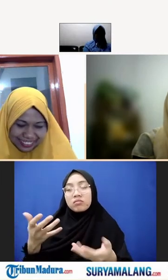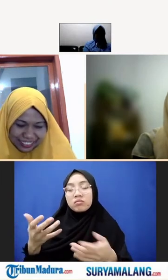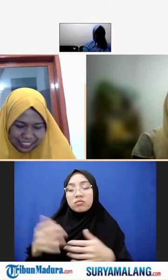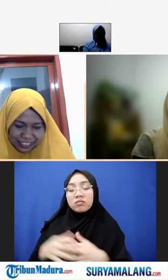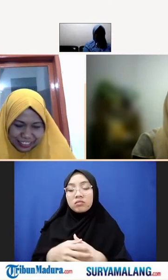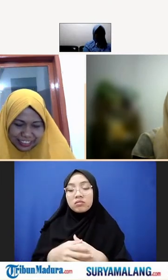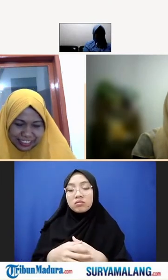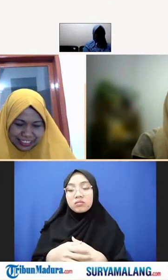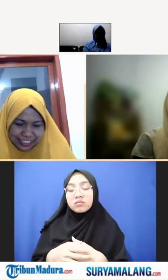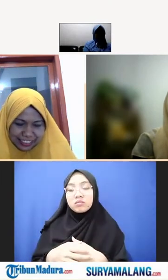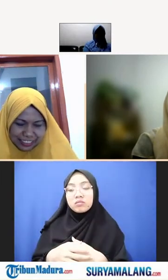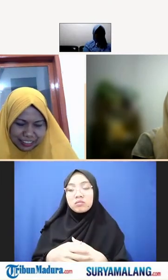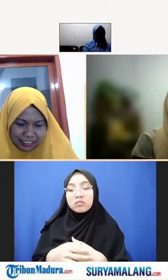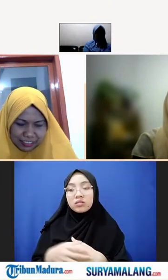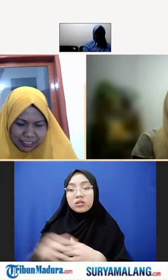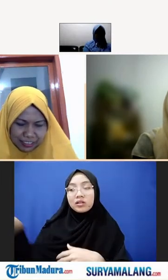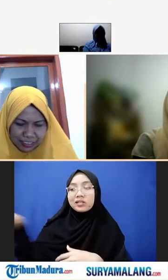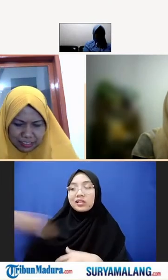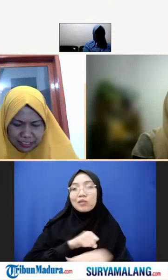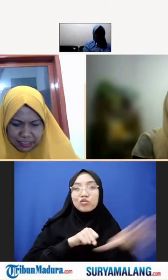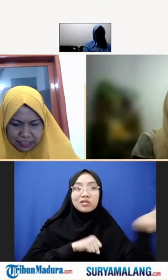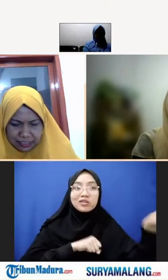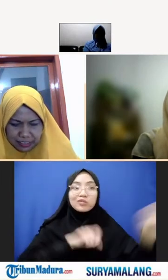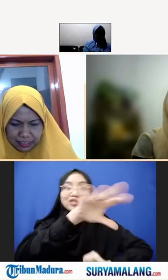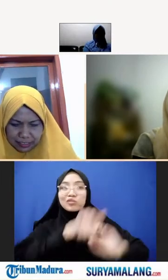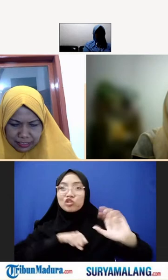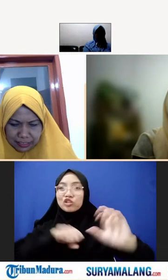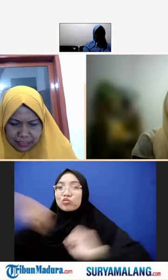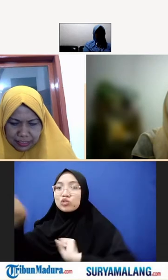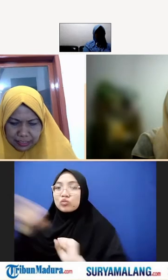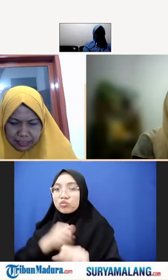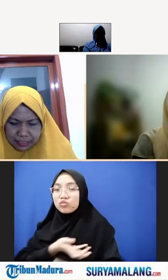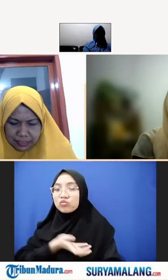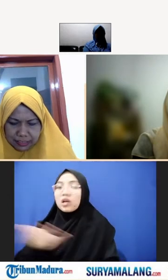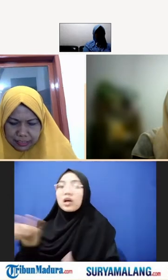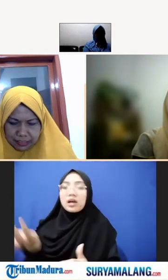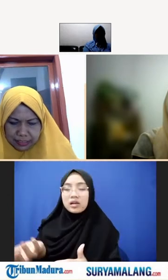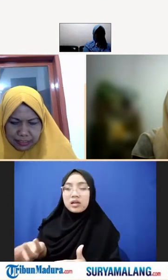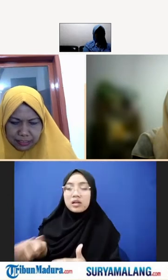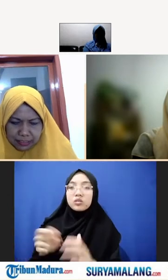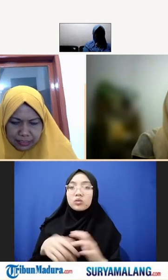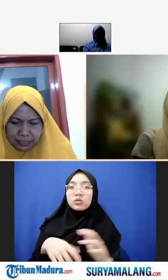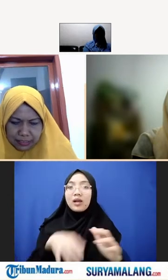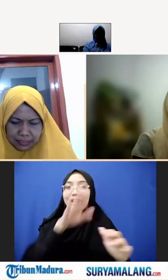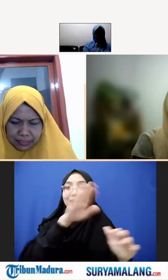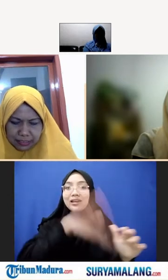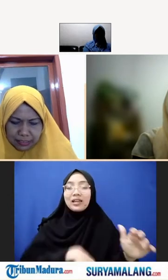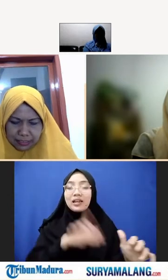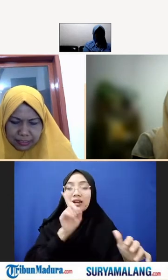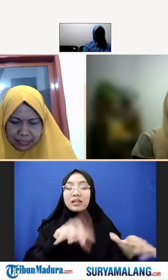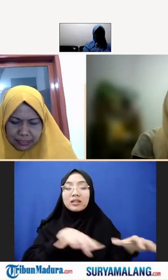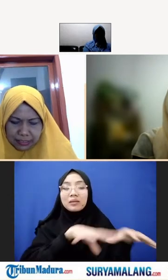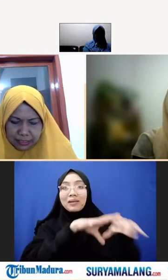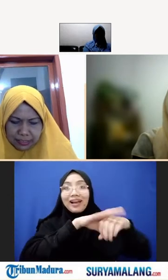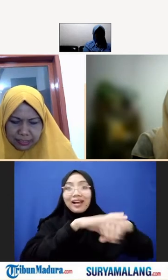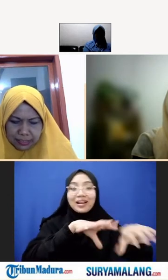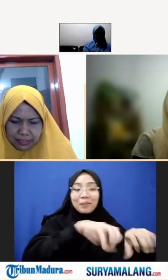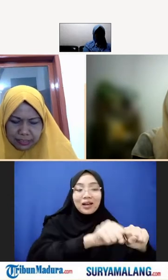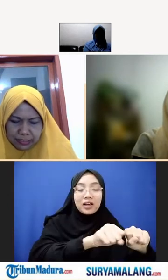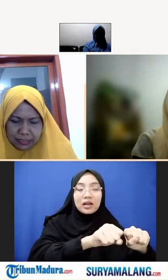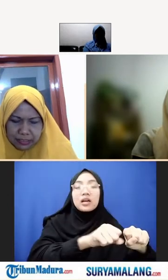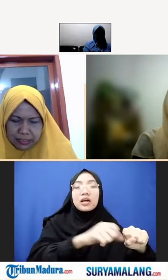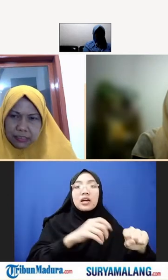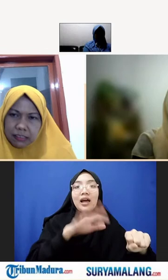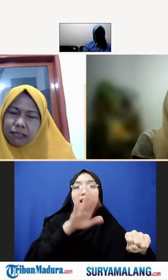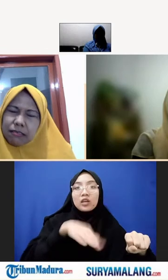dia juga suka merebut ya, suka merebut yang di tangan adiknya. Dia kan punya adik juga 2,5 tahun.